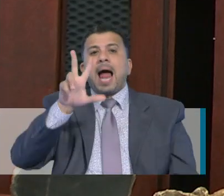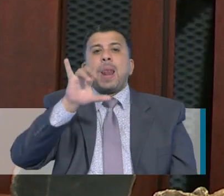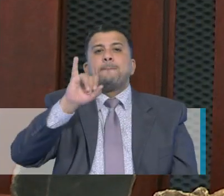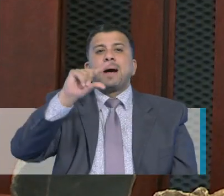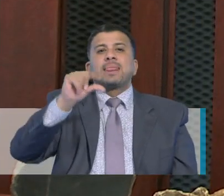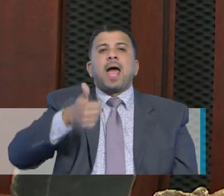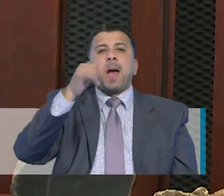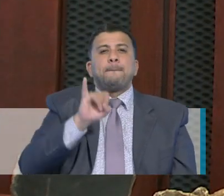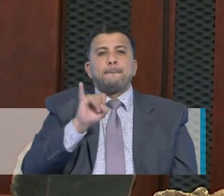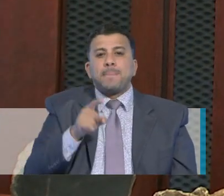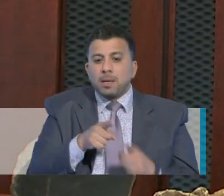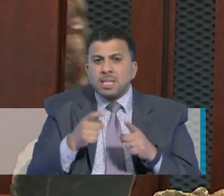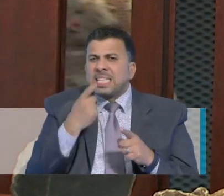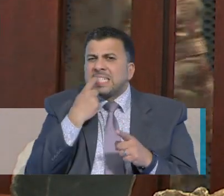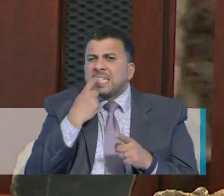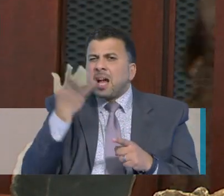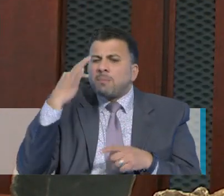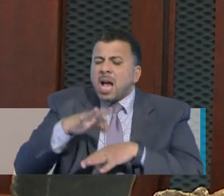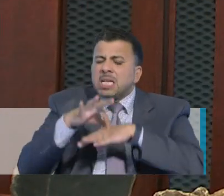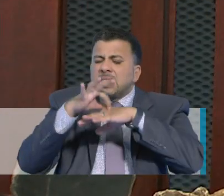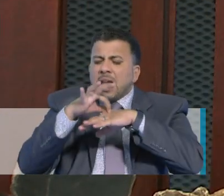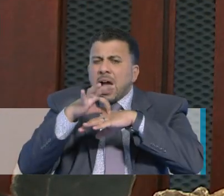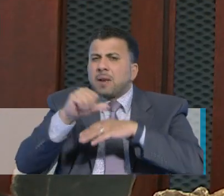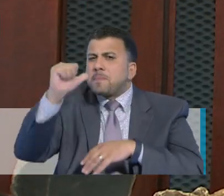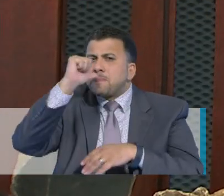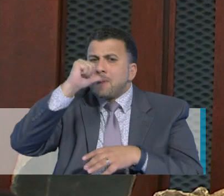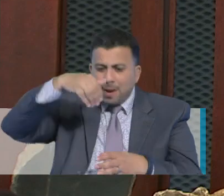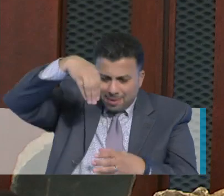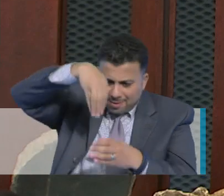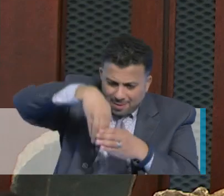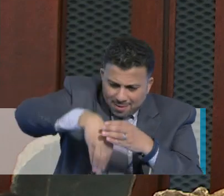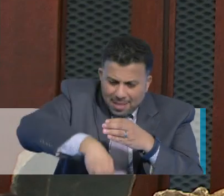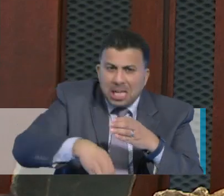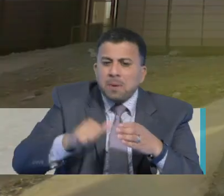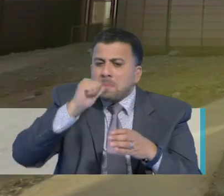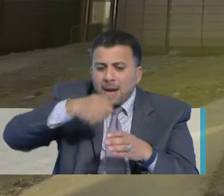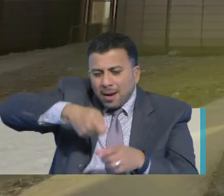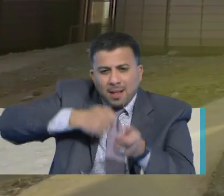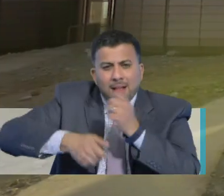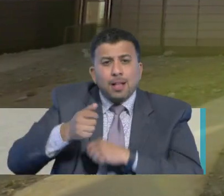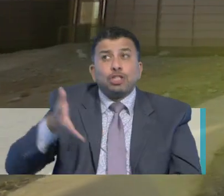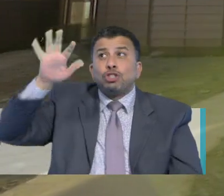علاقة الإنسان والصخور والمياه الجوفية التي شهدها جبل البحيص.